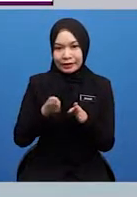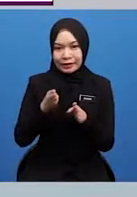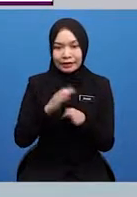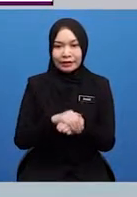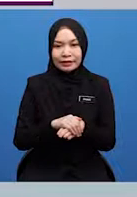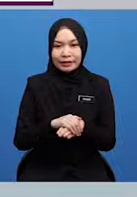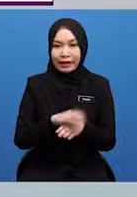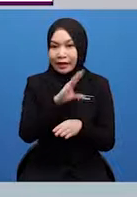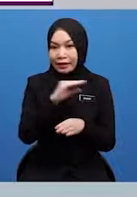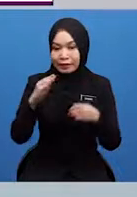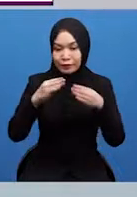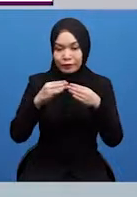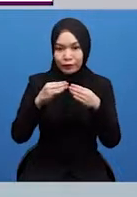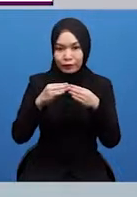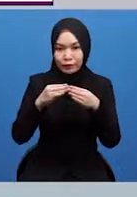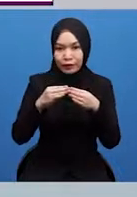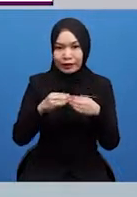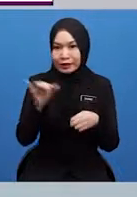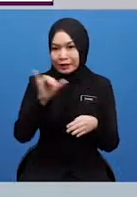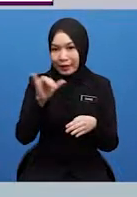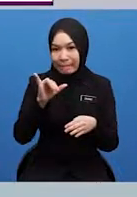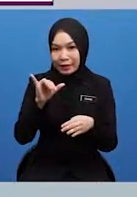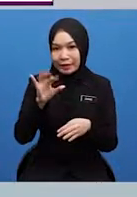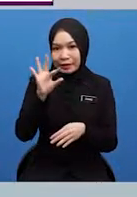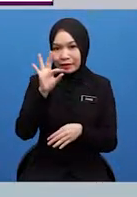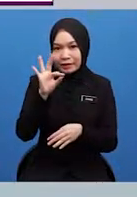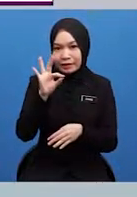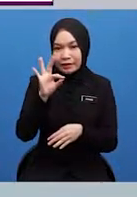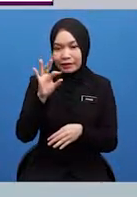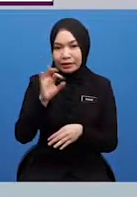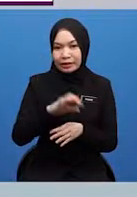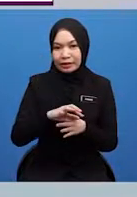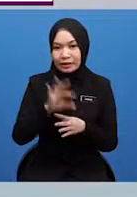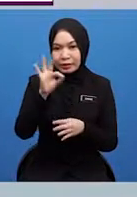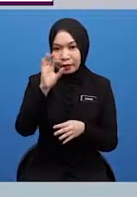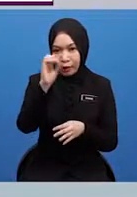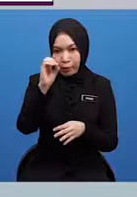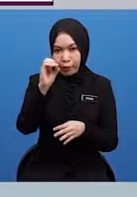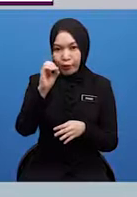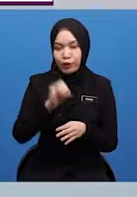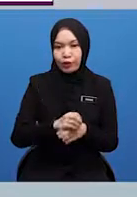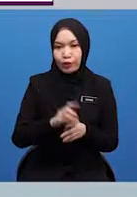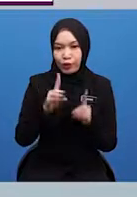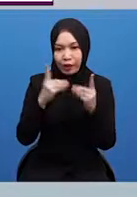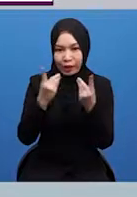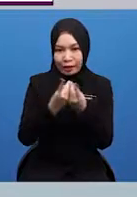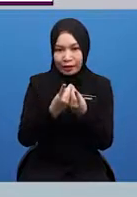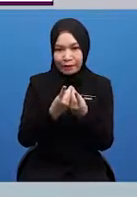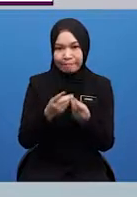yang sama iaitu 90 darjah atau sudut tegak. Satu segi empat sama dengan